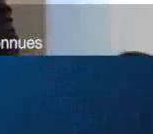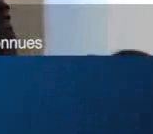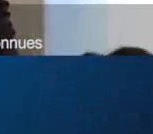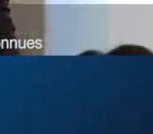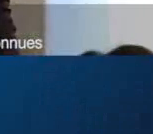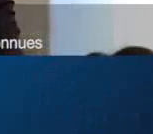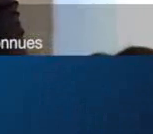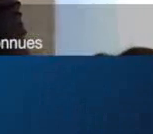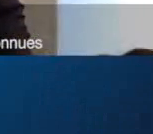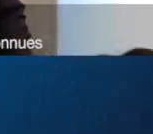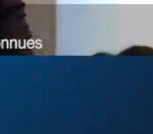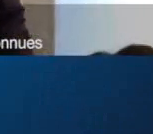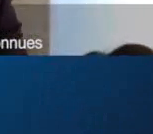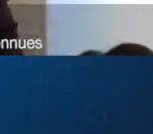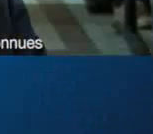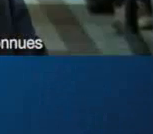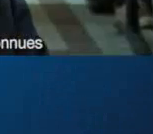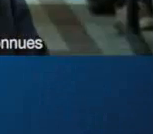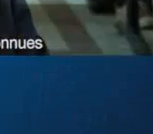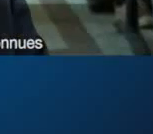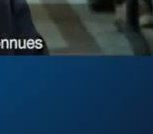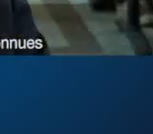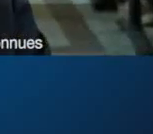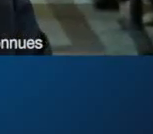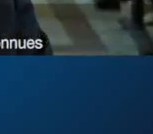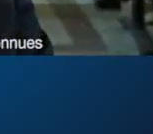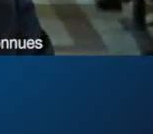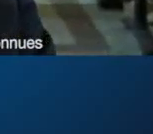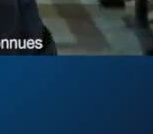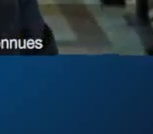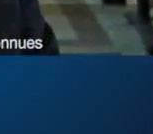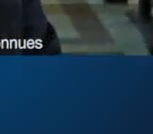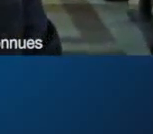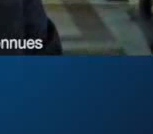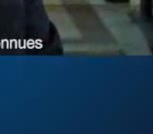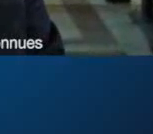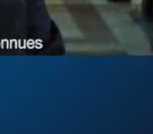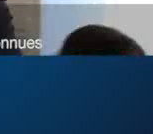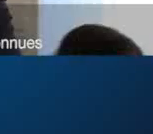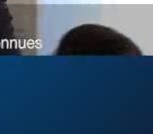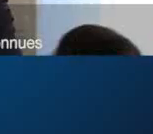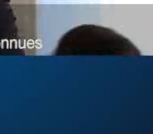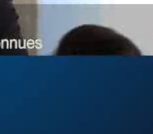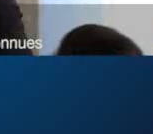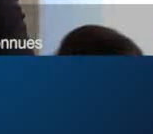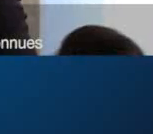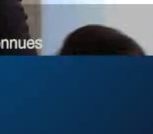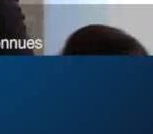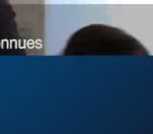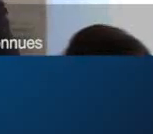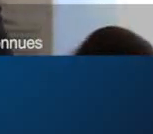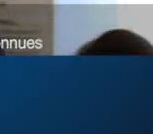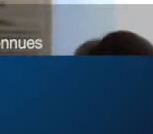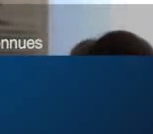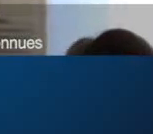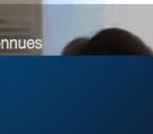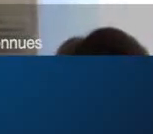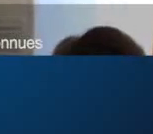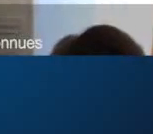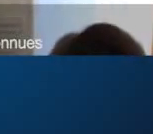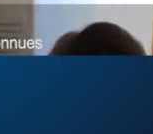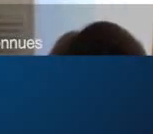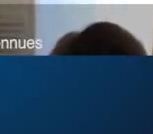C'est le résultat d'une enquête menée sur place après l'arrestation de Amadeo Rémy en mai dernier. Ces personnes disent attendre des mesures